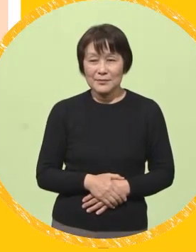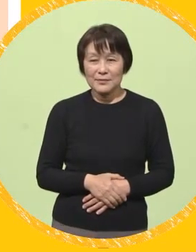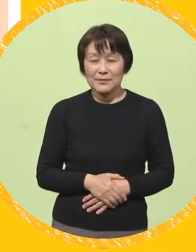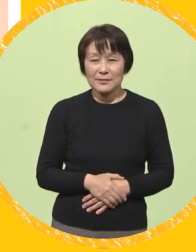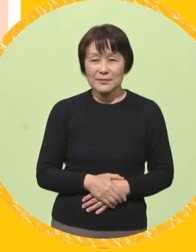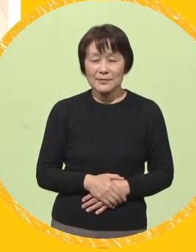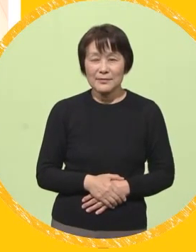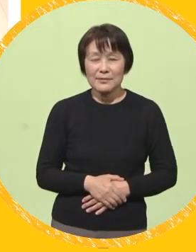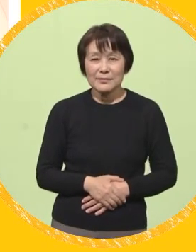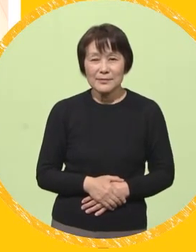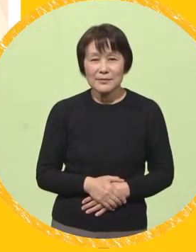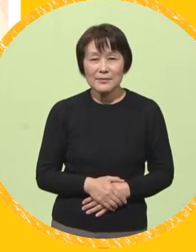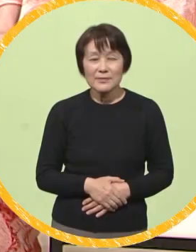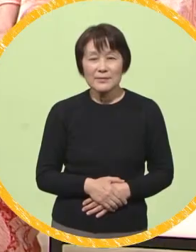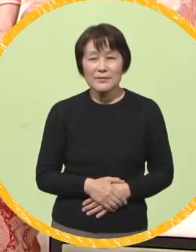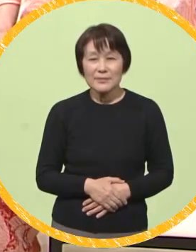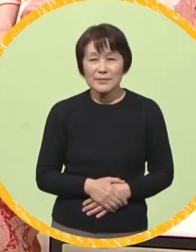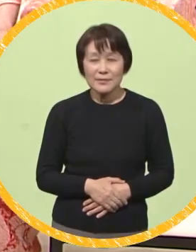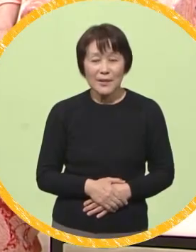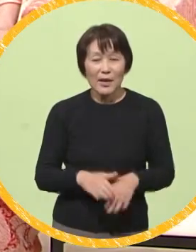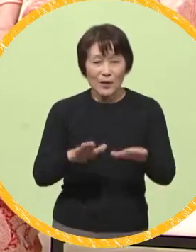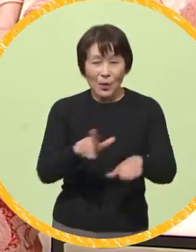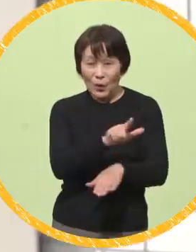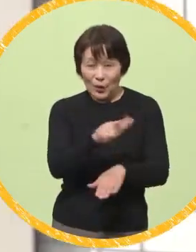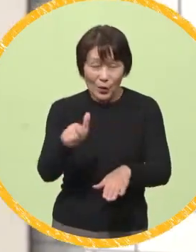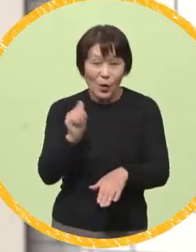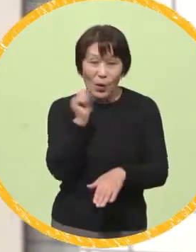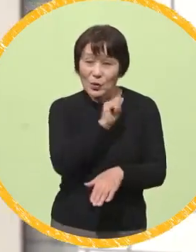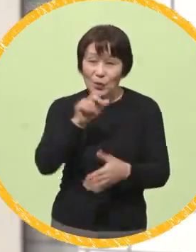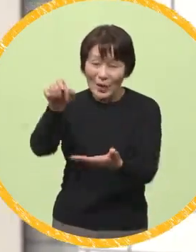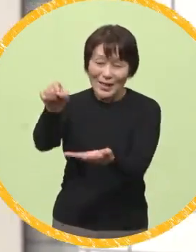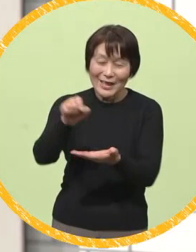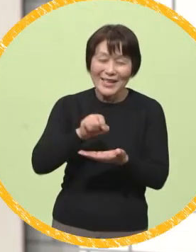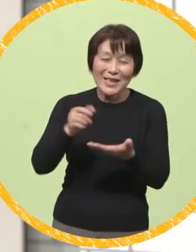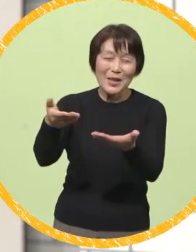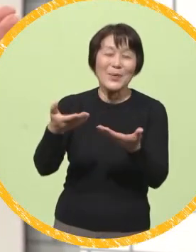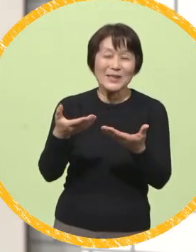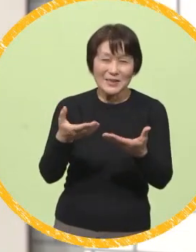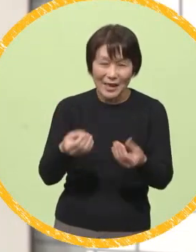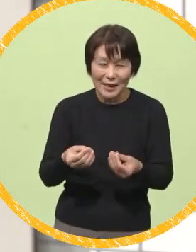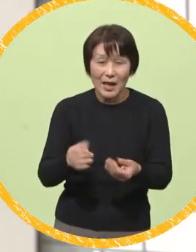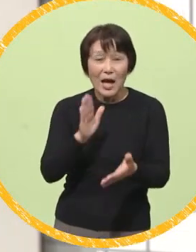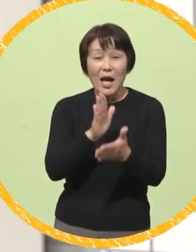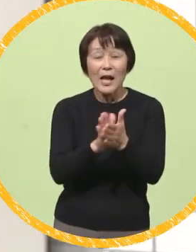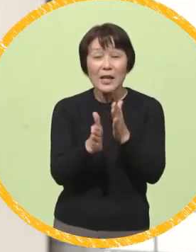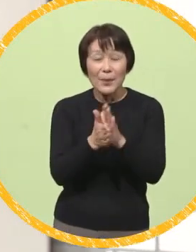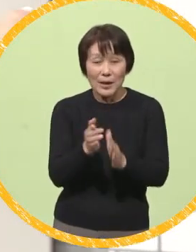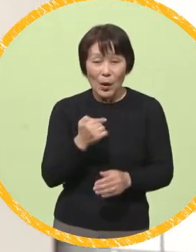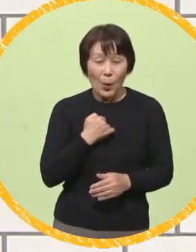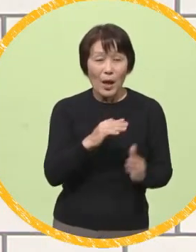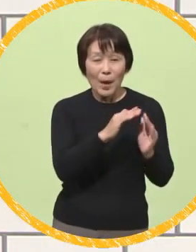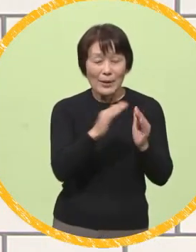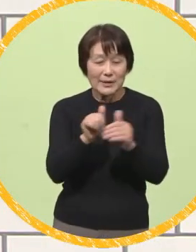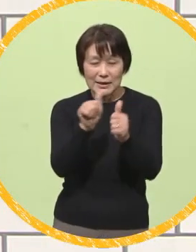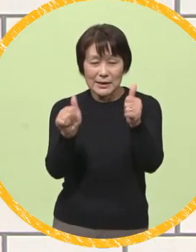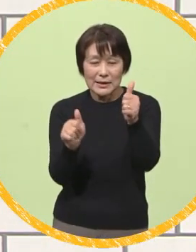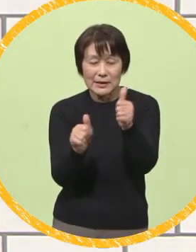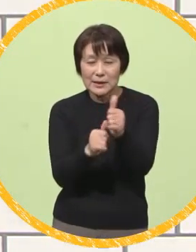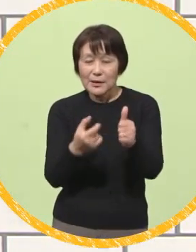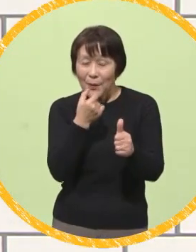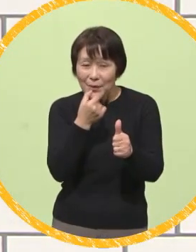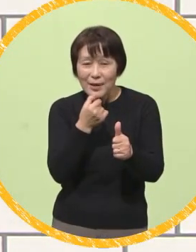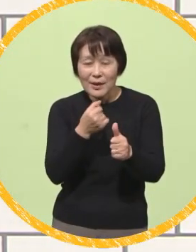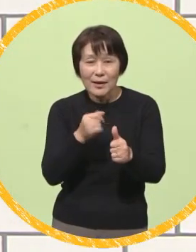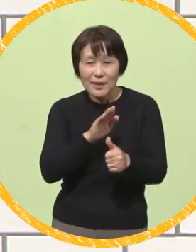ていいですね。 そうなんですよ、はい、 今日ねいろいろご紹介していただいたんですけれども、はい、この改めてこの我が町つまみで乾杯宣言の魅